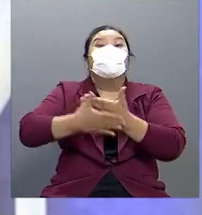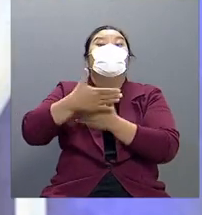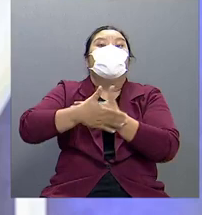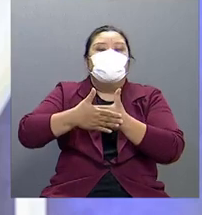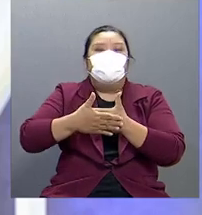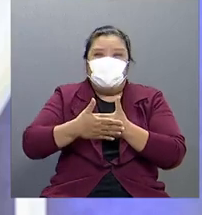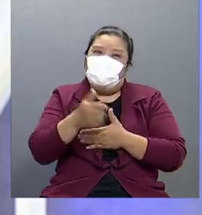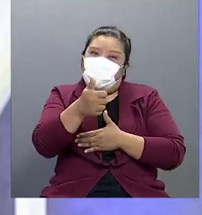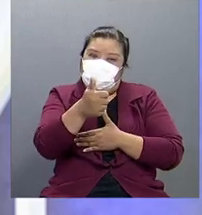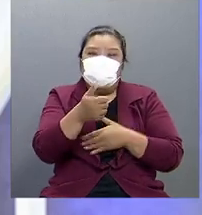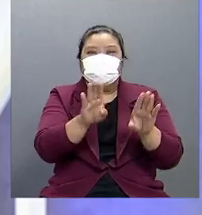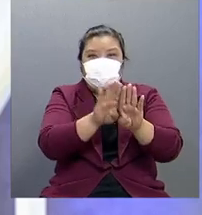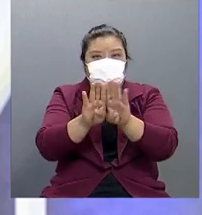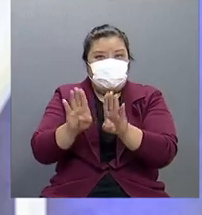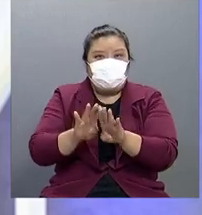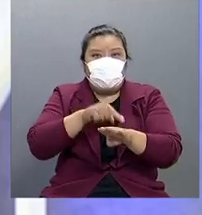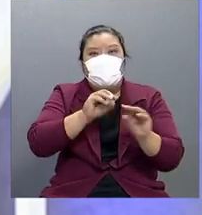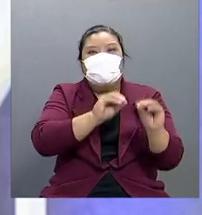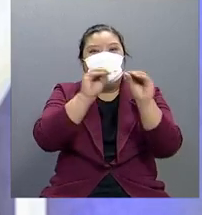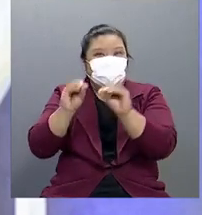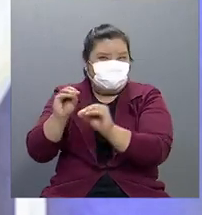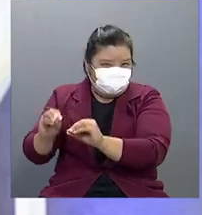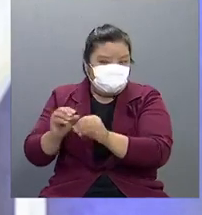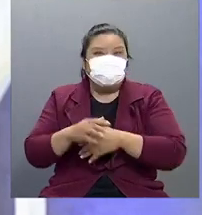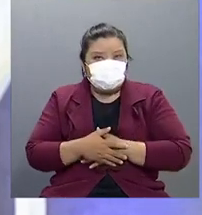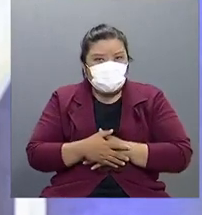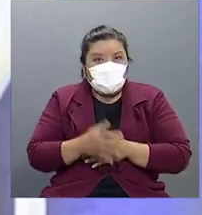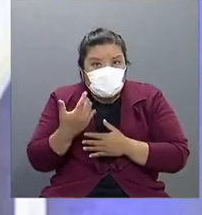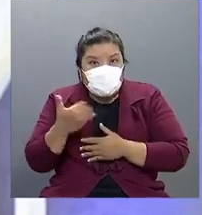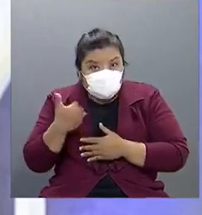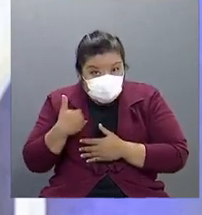นะครับสารกันบูดยังไม่มีผลชี้ชัดในเรื่องของการเป็นมะเร็งทางผิวหนังนะครับจากการสัมผัสนะครับ